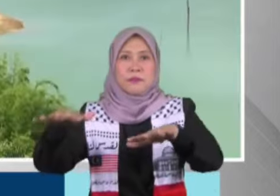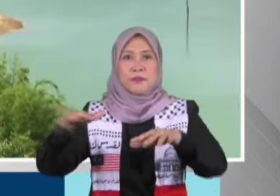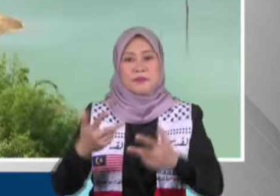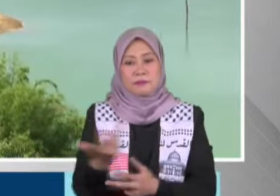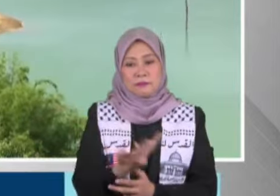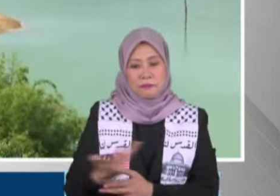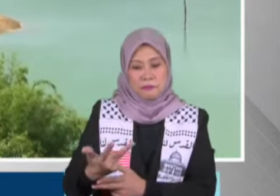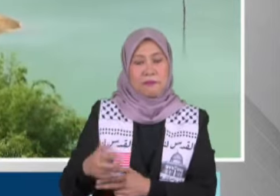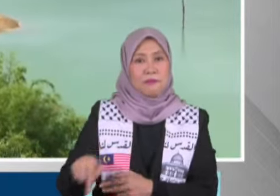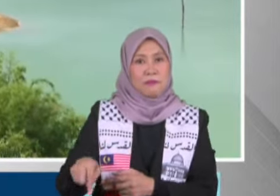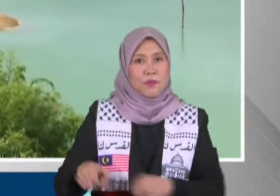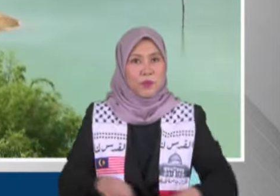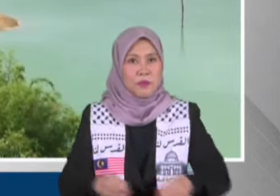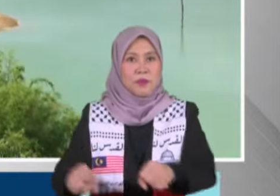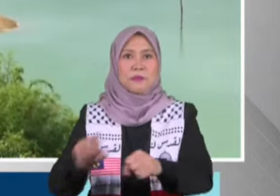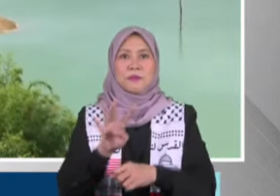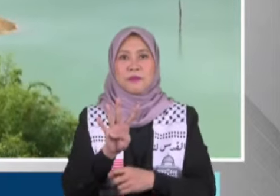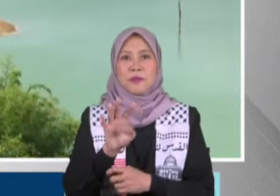adalah sebanyak